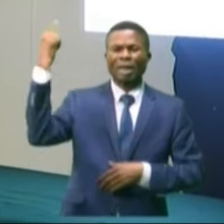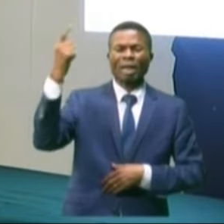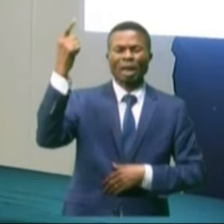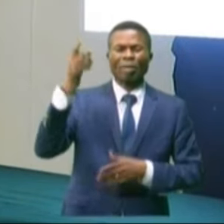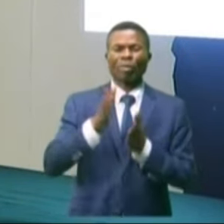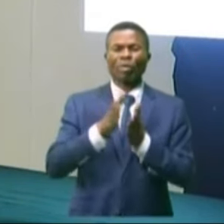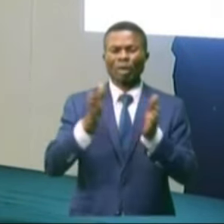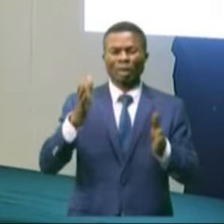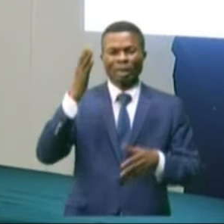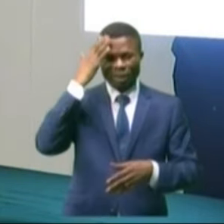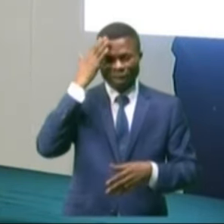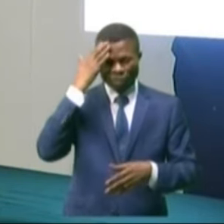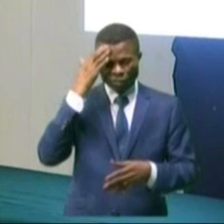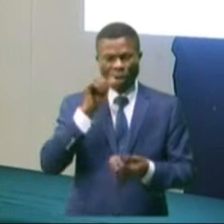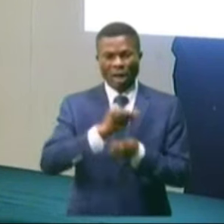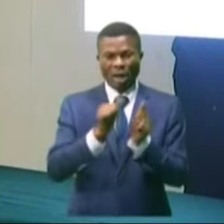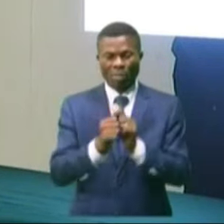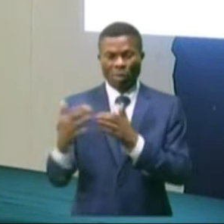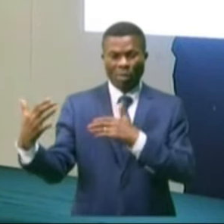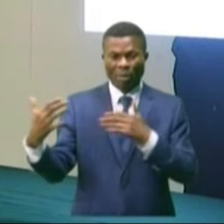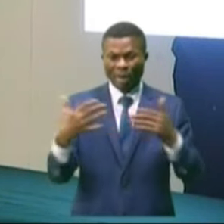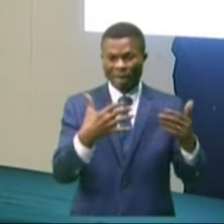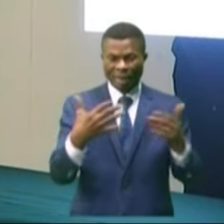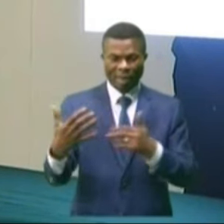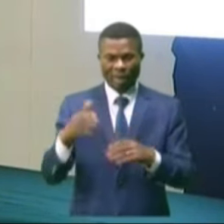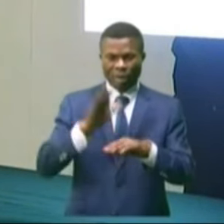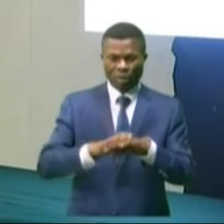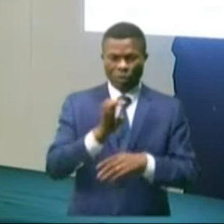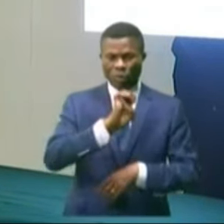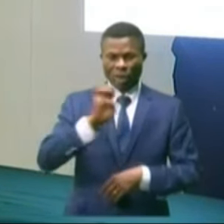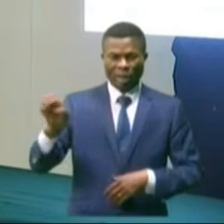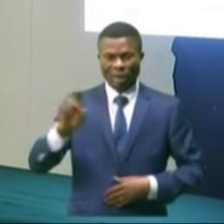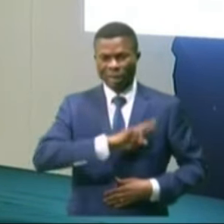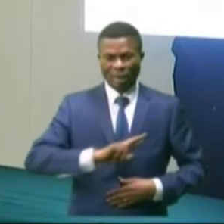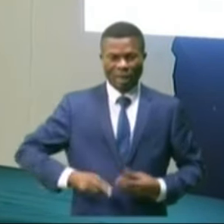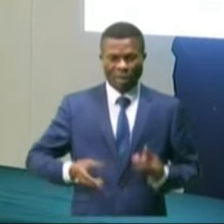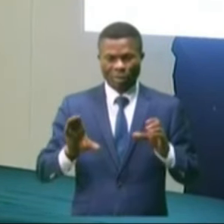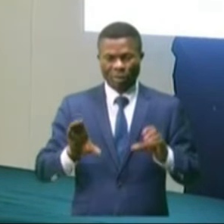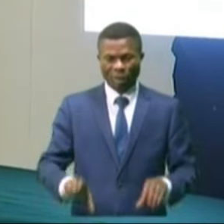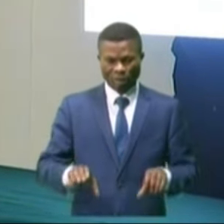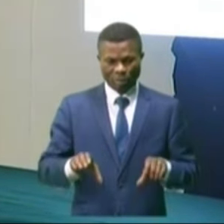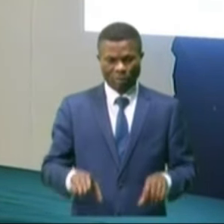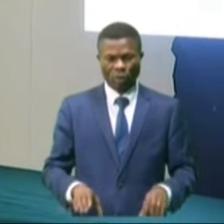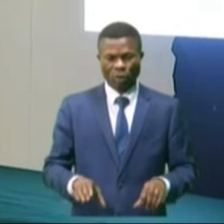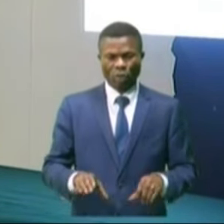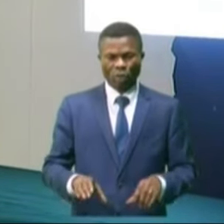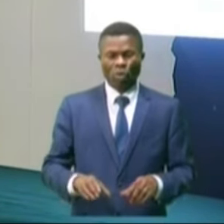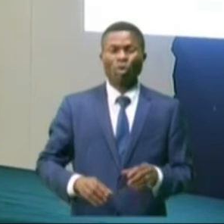regard de la situation que nous connaissons depuis plusieurs années dans l'Est de la République.